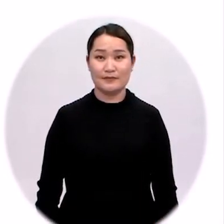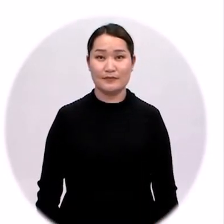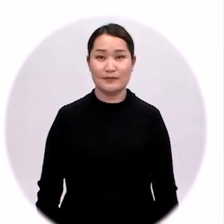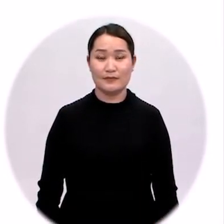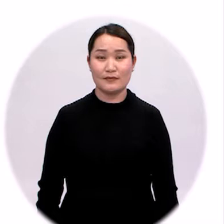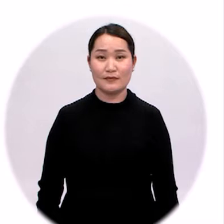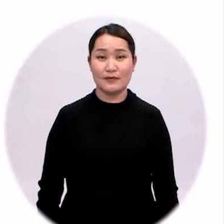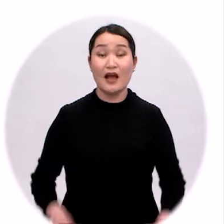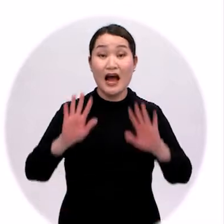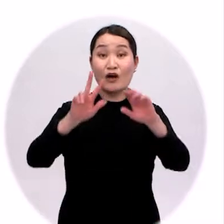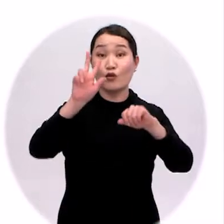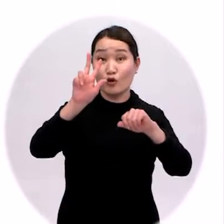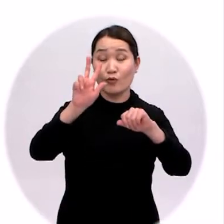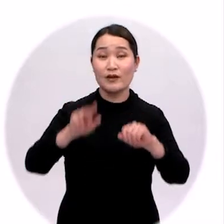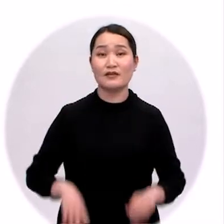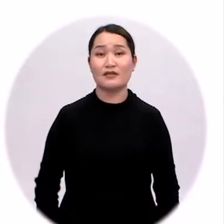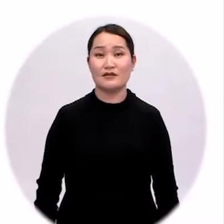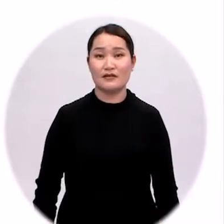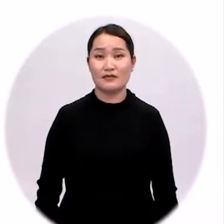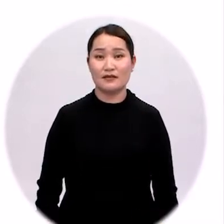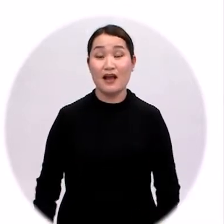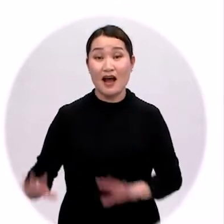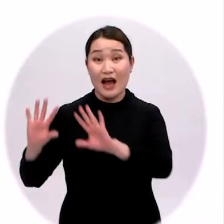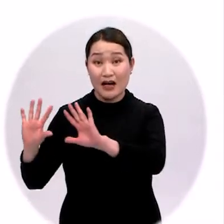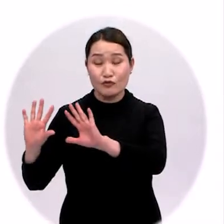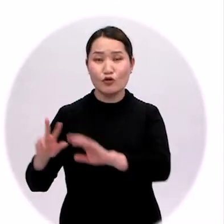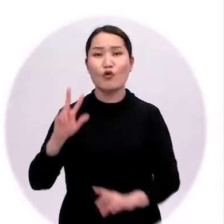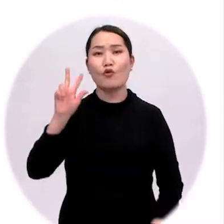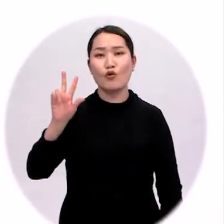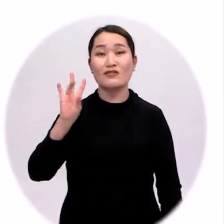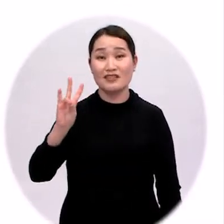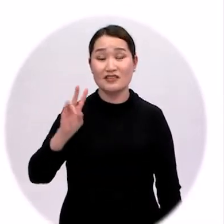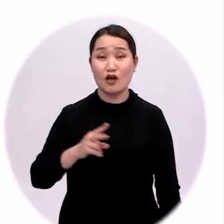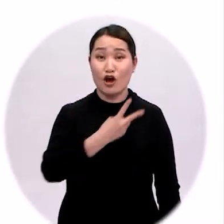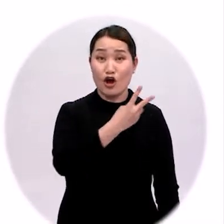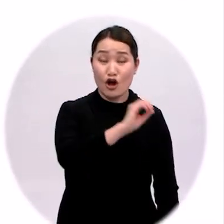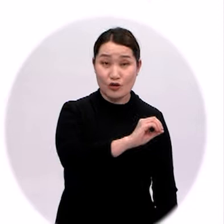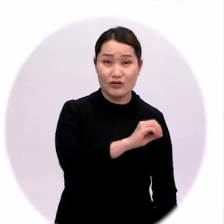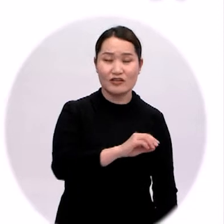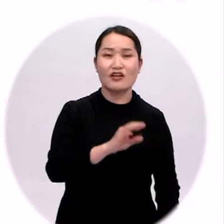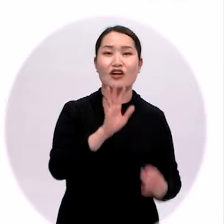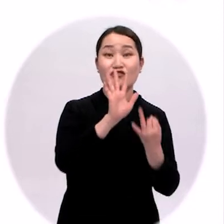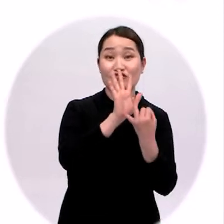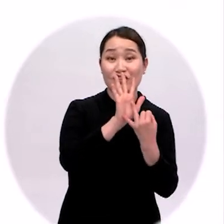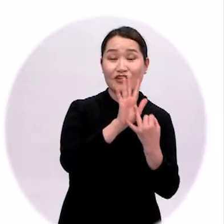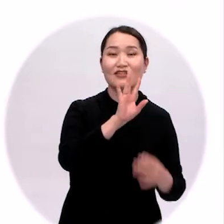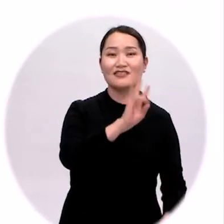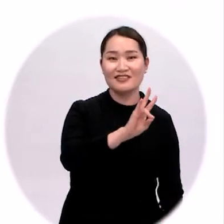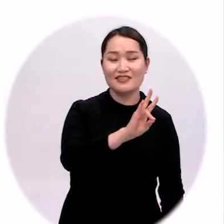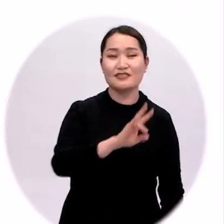Тийм ээ, 13 гэдэг тоо маань 10 хүртэл 3 нэгж 20 хүртэл 7 нэгж зайтай